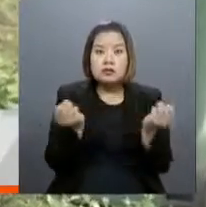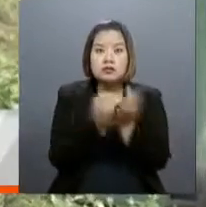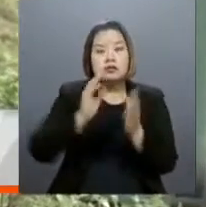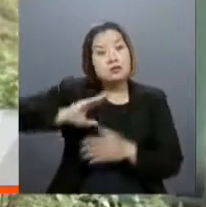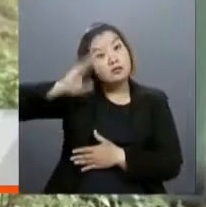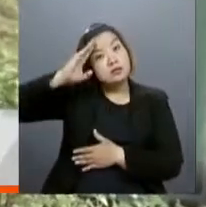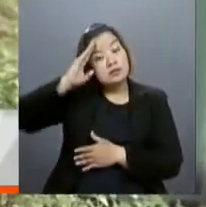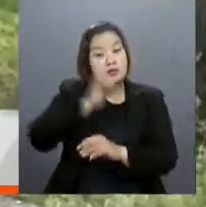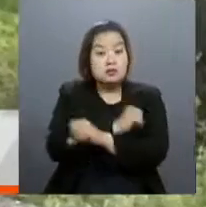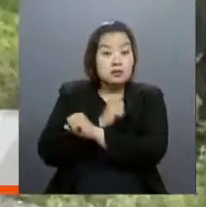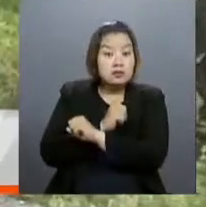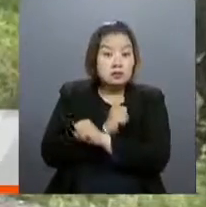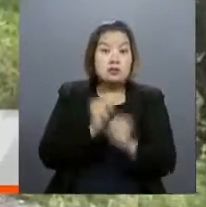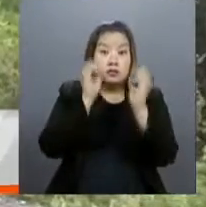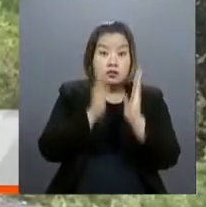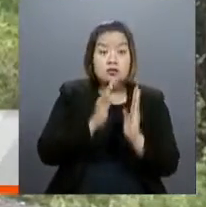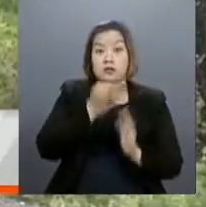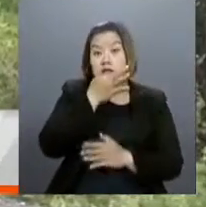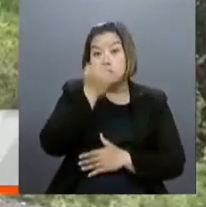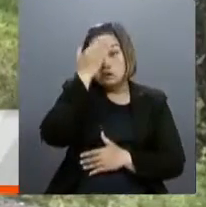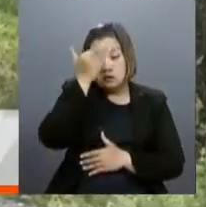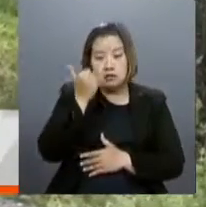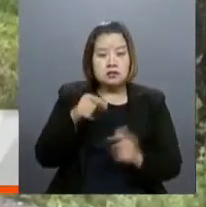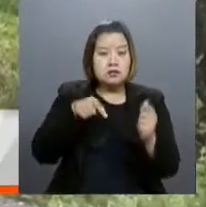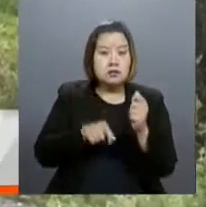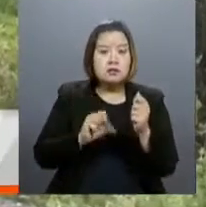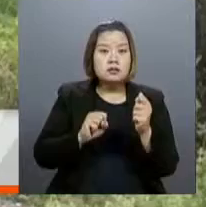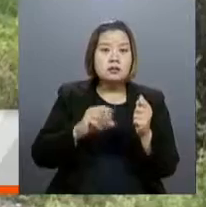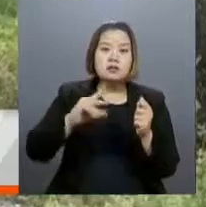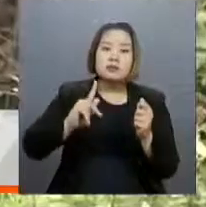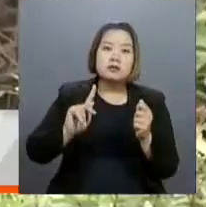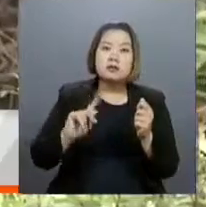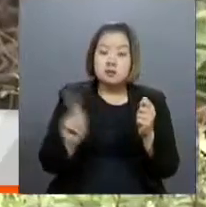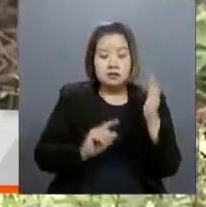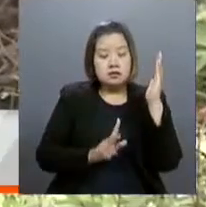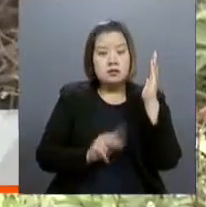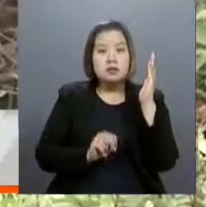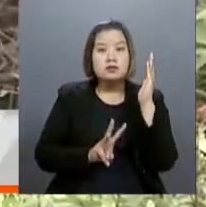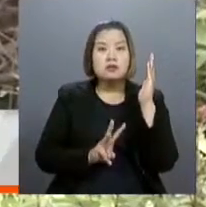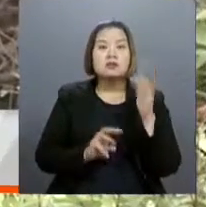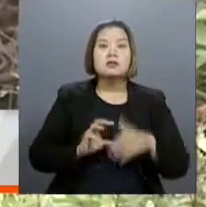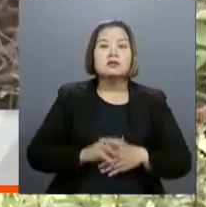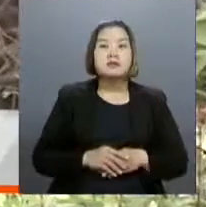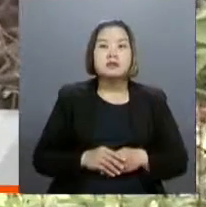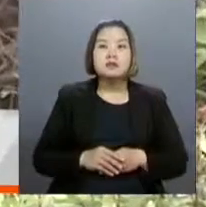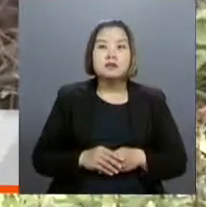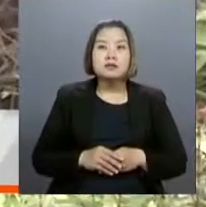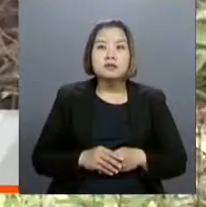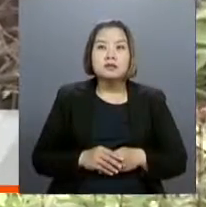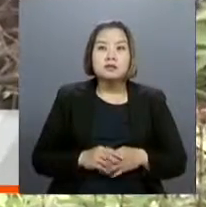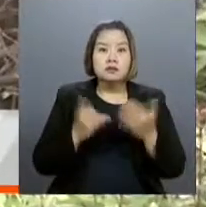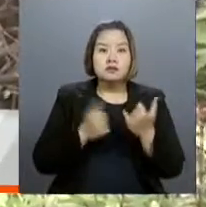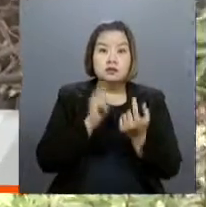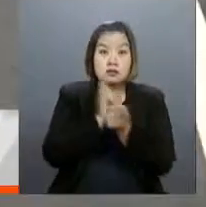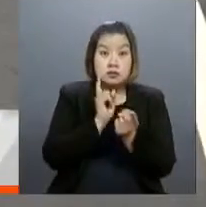ครูบ้านปาดังยอตำบลมูโนะอำเภอสวยโกลกจังหวัดนราธิวาสจากการตรวจสอบพบ